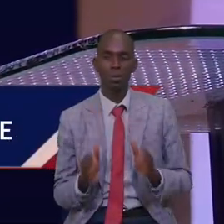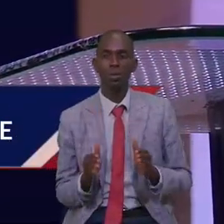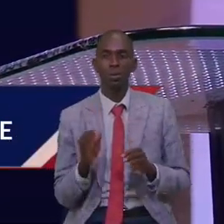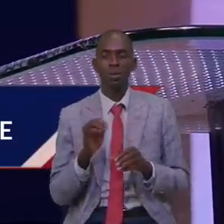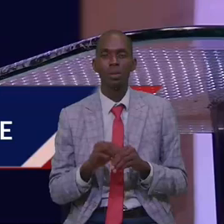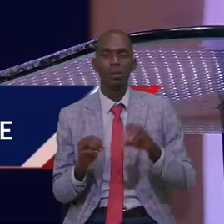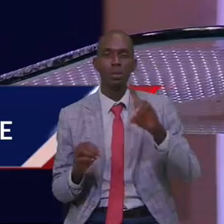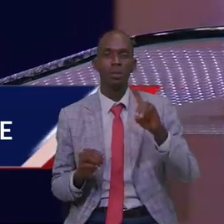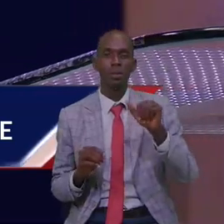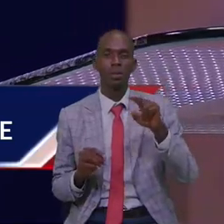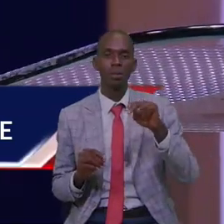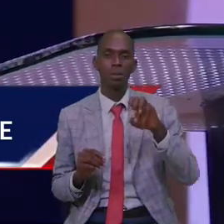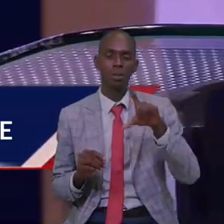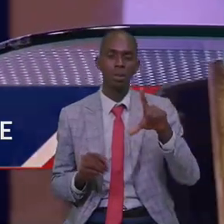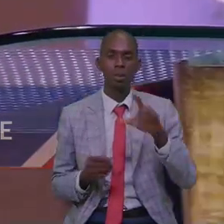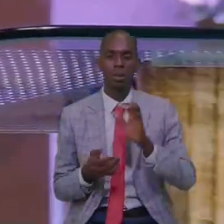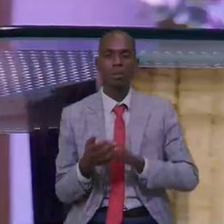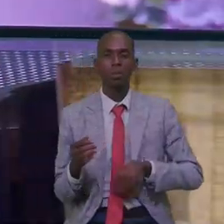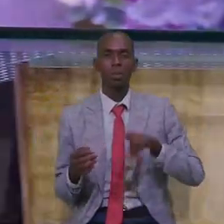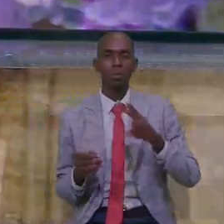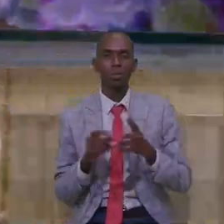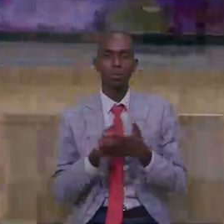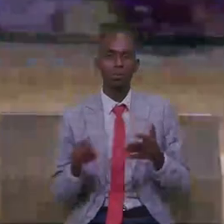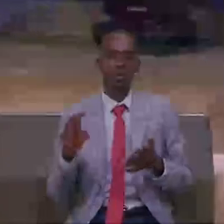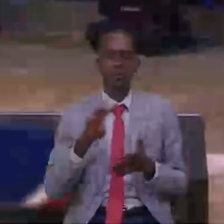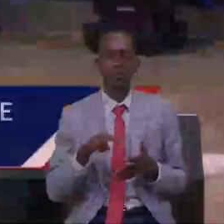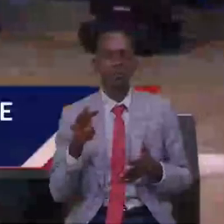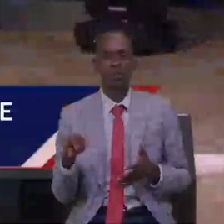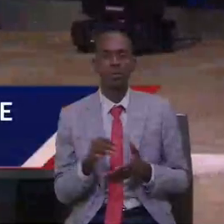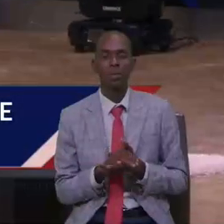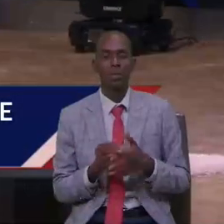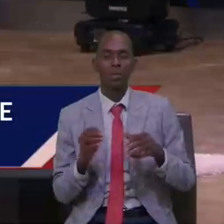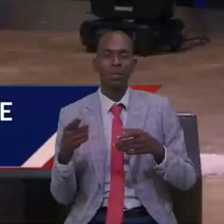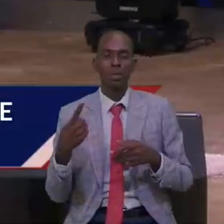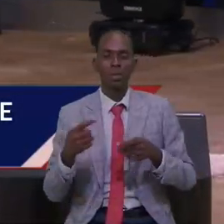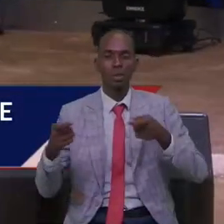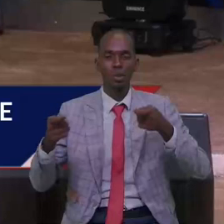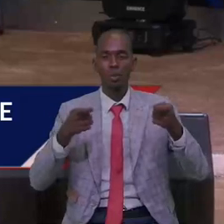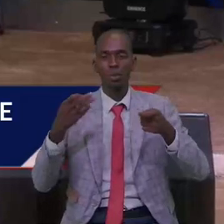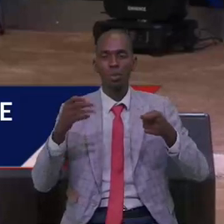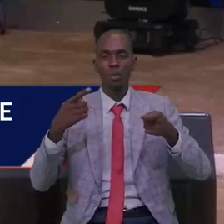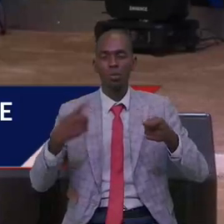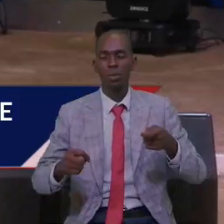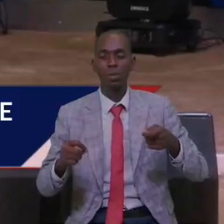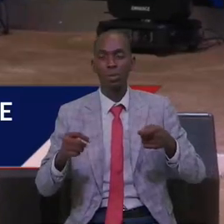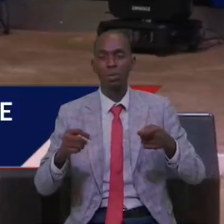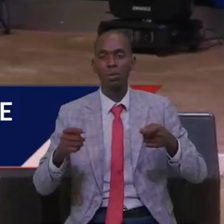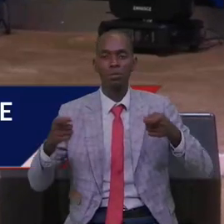Daniel chapitre 2 verset 44. Donc la domination de la pierre